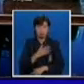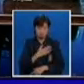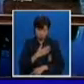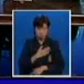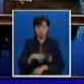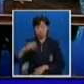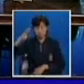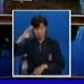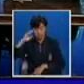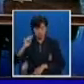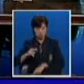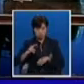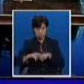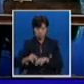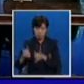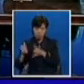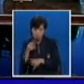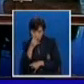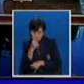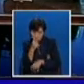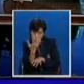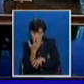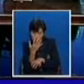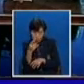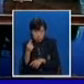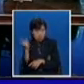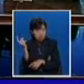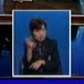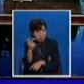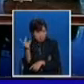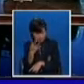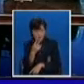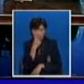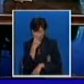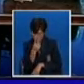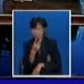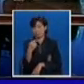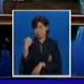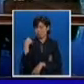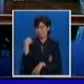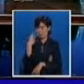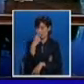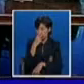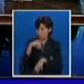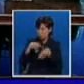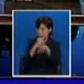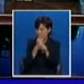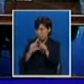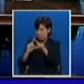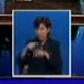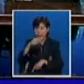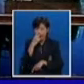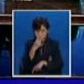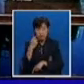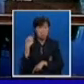การณ์อยู่เนี่ยถึงประมาณตีสามตีสี่นะฮะเพราะเราเห็นการเคลื่อนไหวอะไรหลายอย่างนะครับแล้วก็มีความพยายามเพราะว่ามันมีข่าว